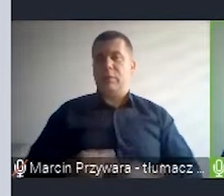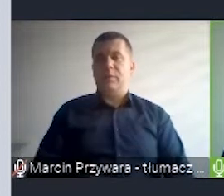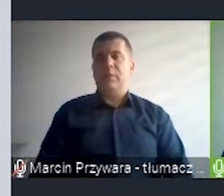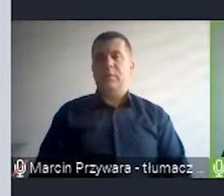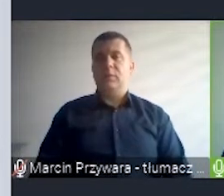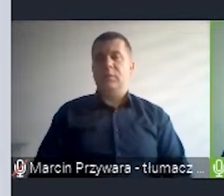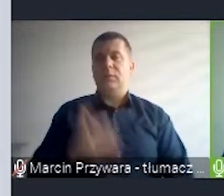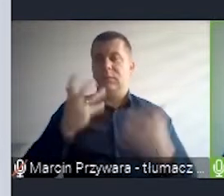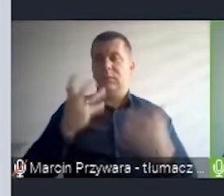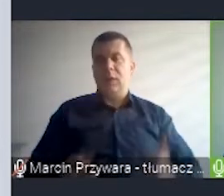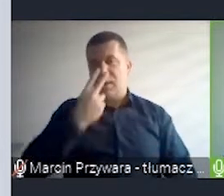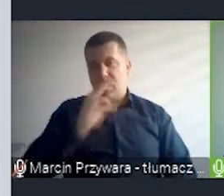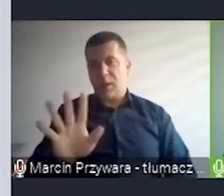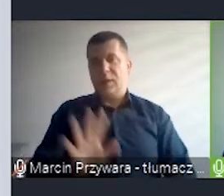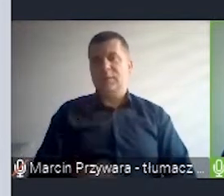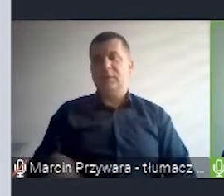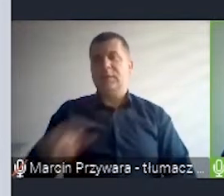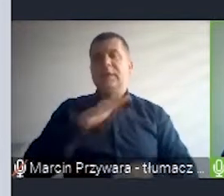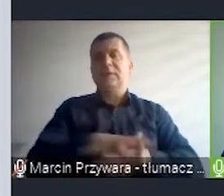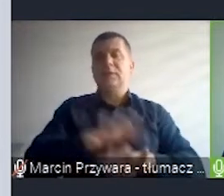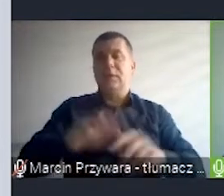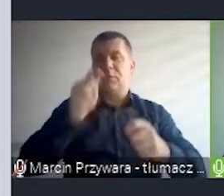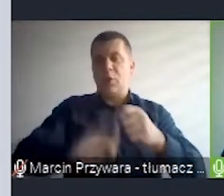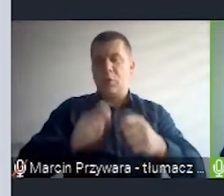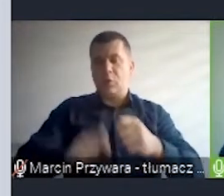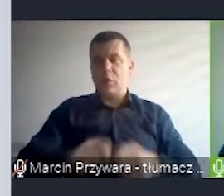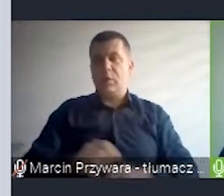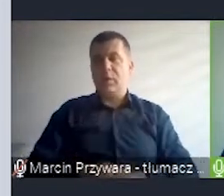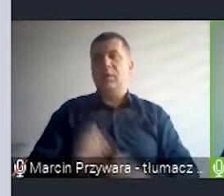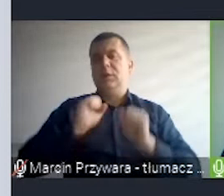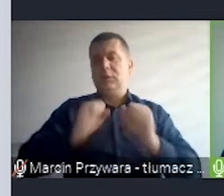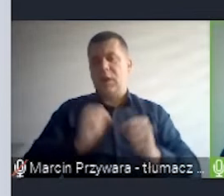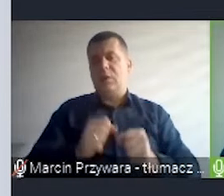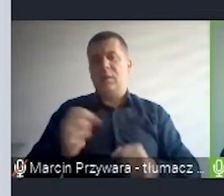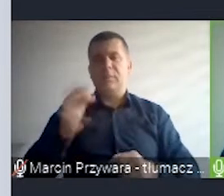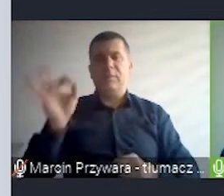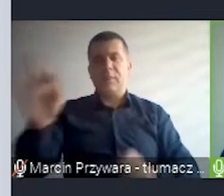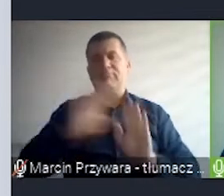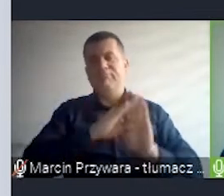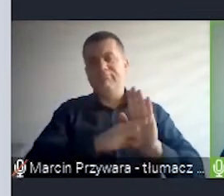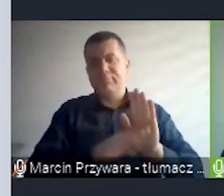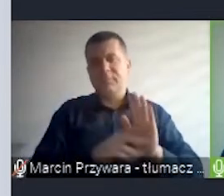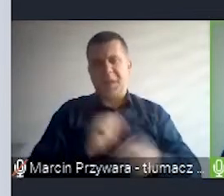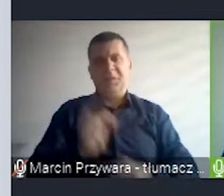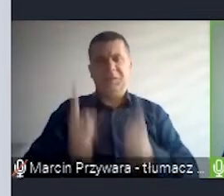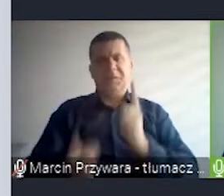Więc tu chcę Państwu pokazać, że ten system kontroli, mimo że funkcjonuje na pewnych schematach, jest dosyć